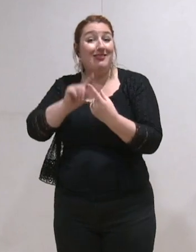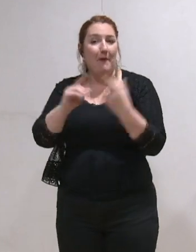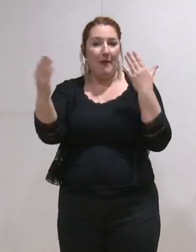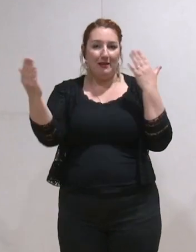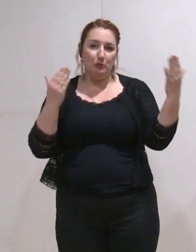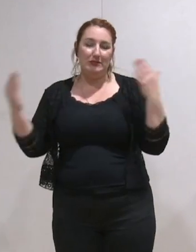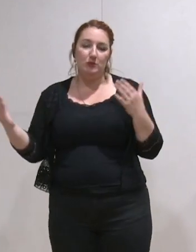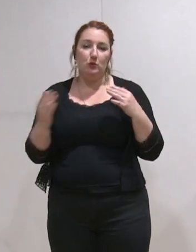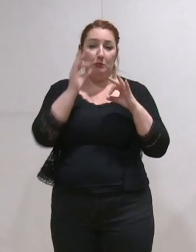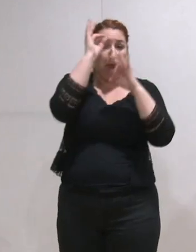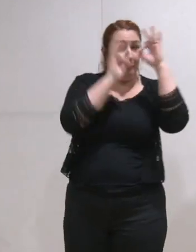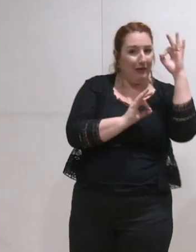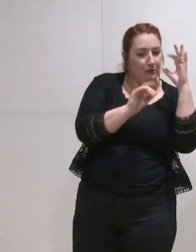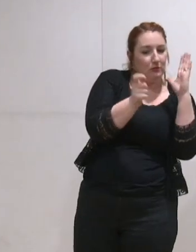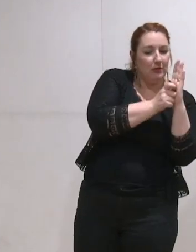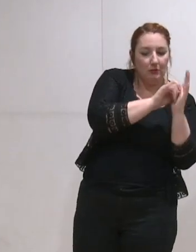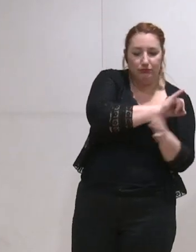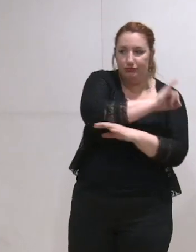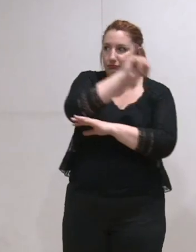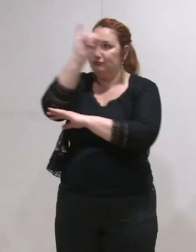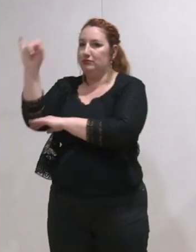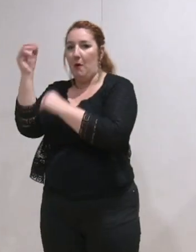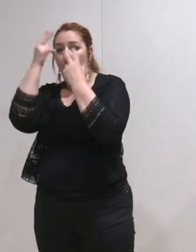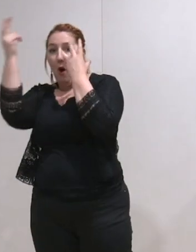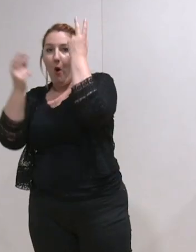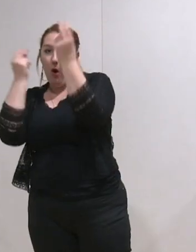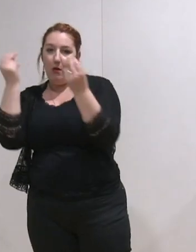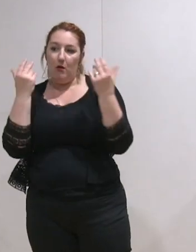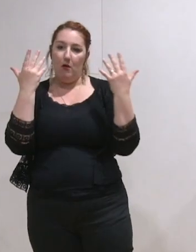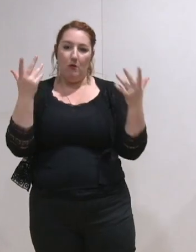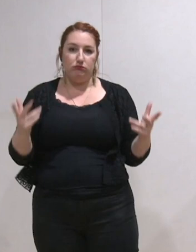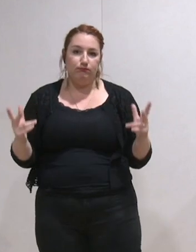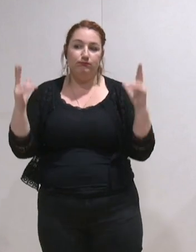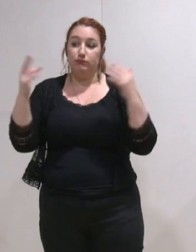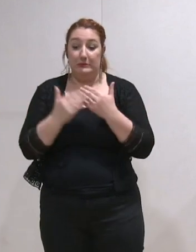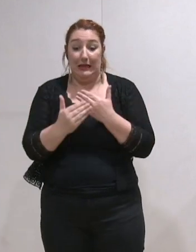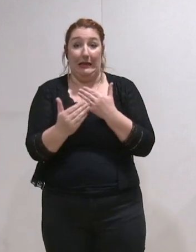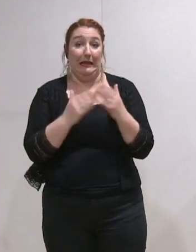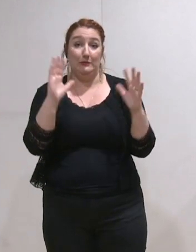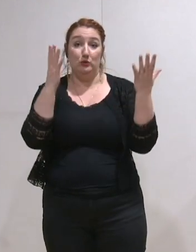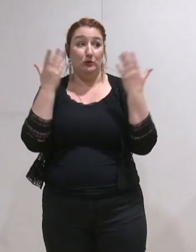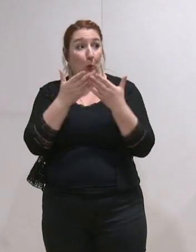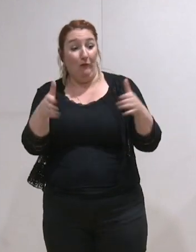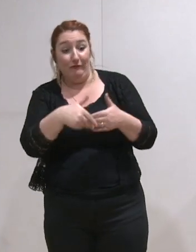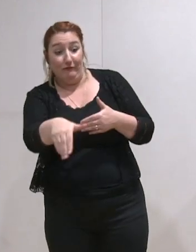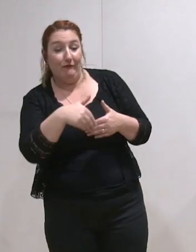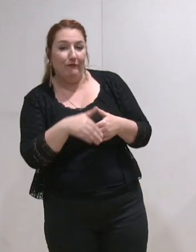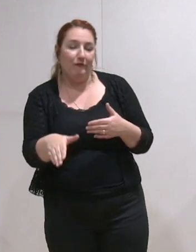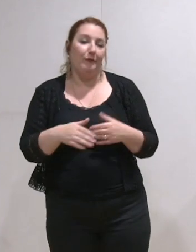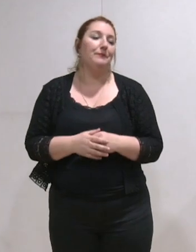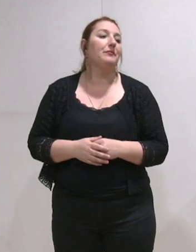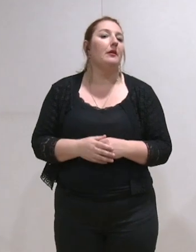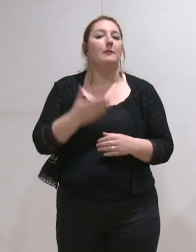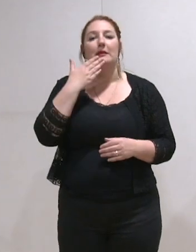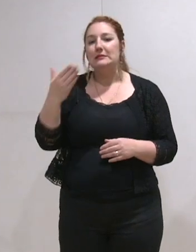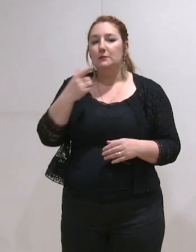décénnie d'acquisition donc qui est à venir merci Monsieur Breuil oui monsieur